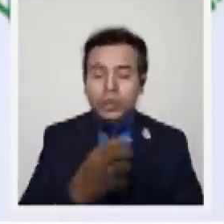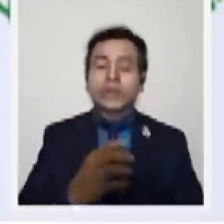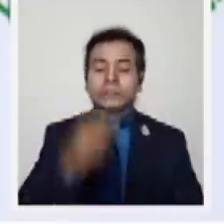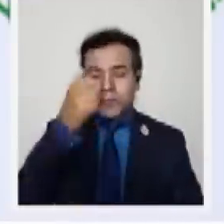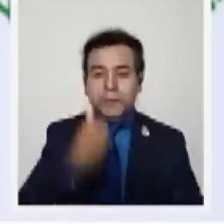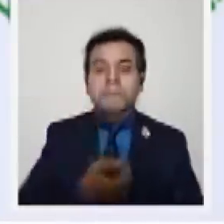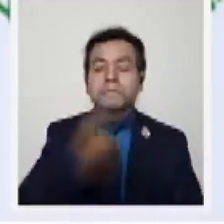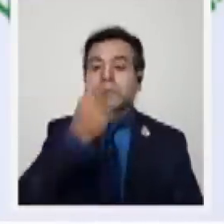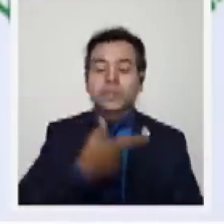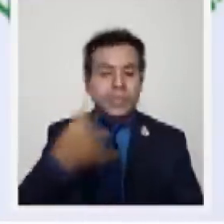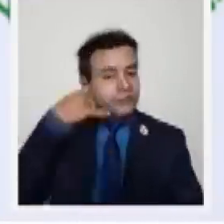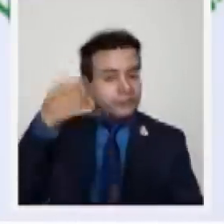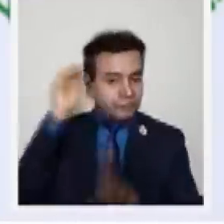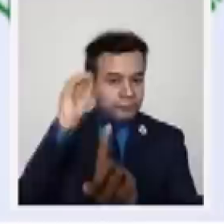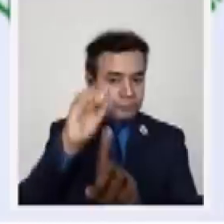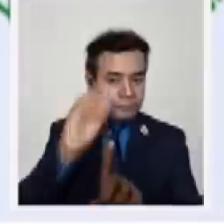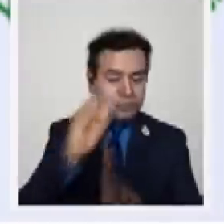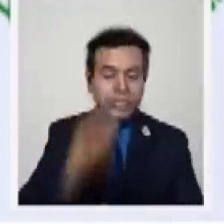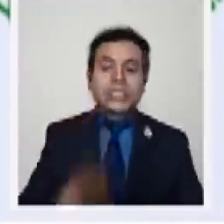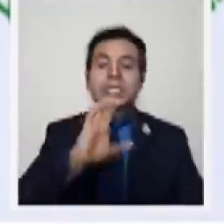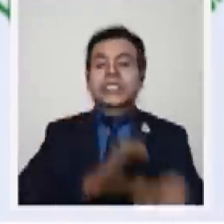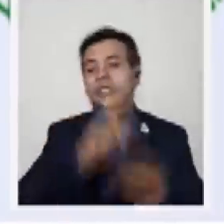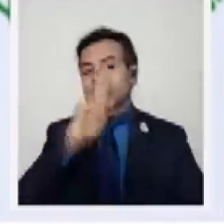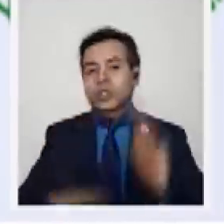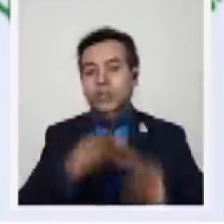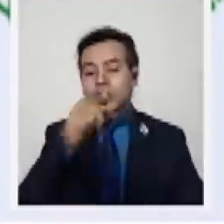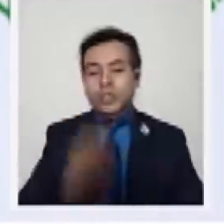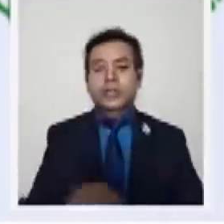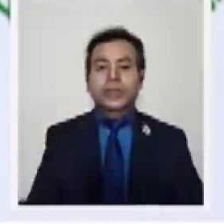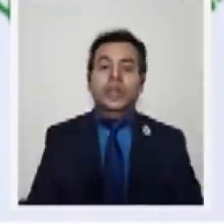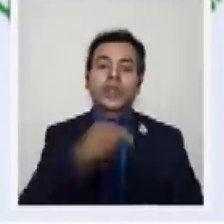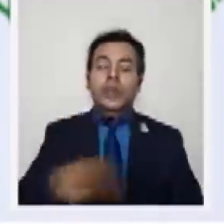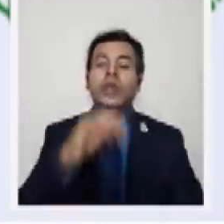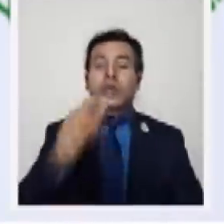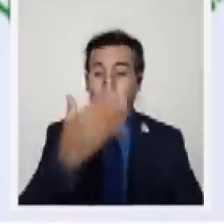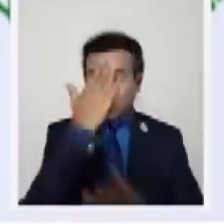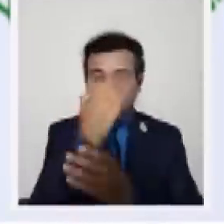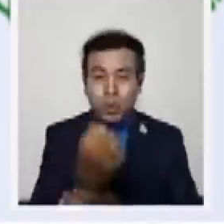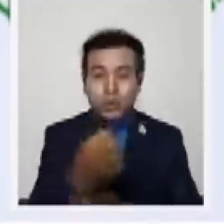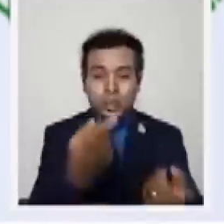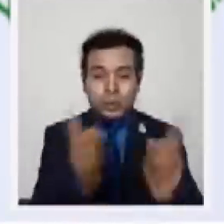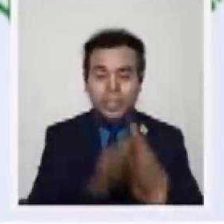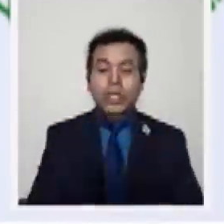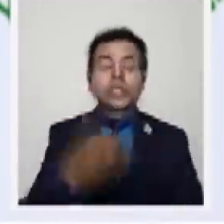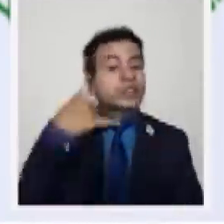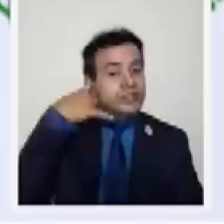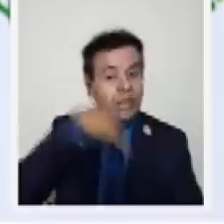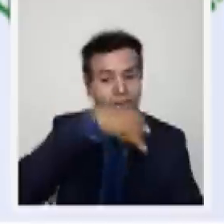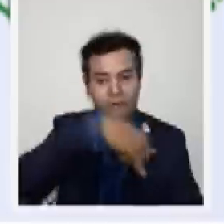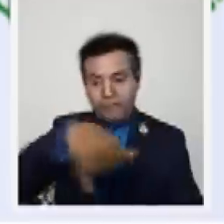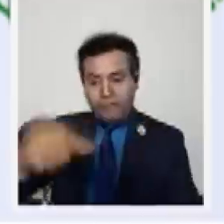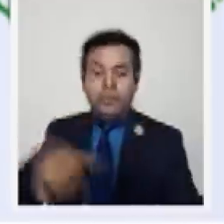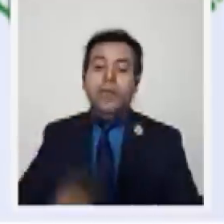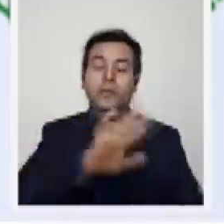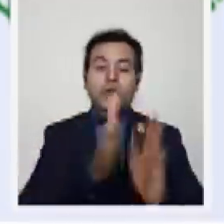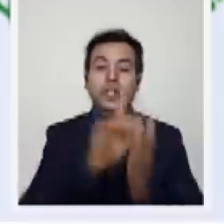পরামর্শ এবং তার ব্যবহার্য জিনিস কিভাবে ডিসইনফেক্ট হবে এই বিষয়ে স্বাস্থ্য অধিদপ্তরের রোগ নিয়ন্ত্রণ শাখা থেকে পরামর্শ